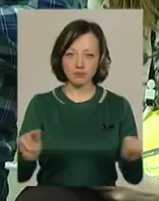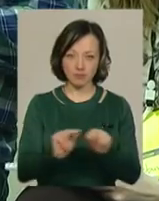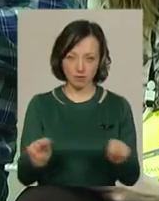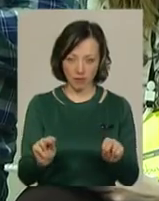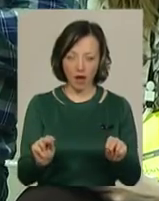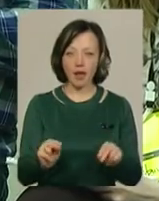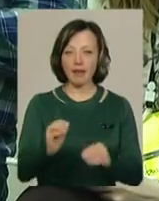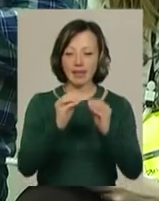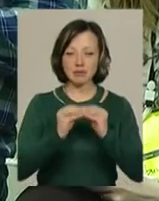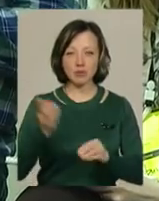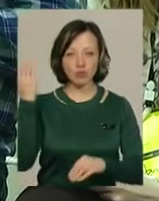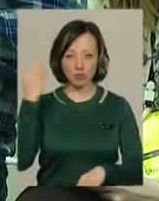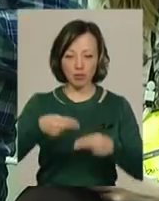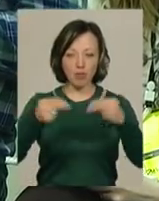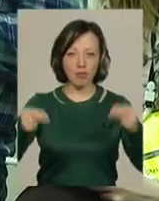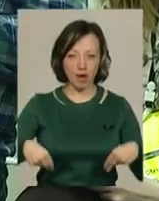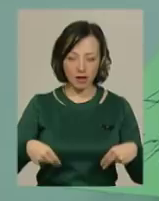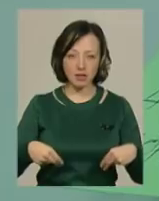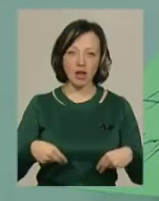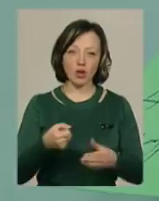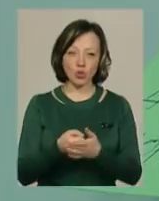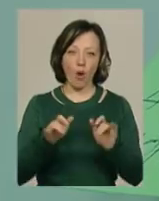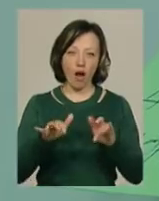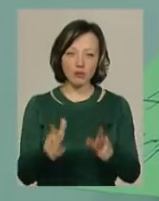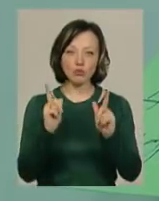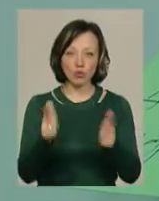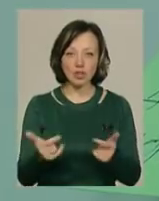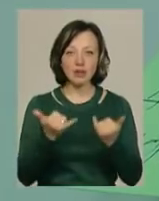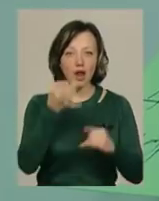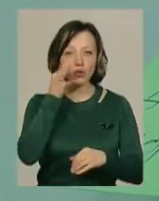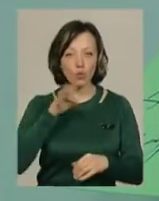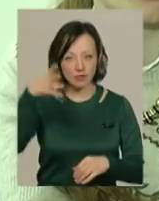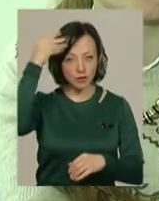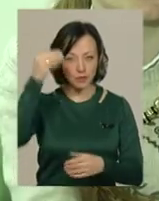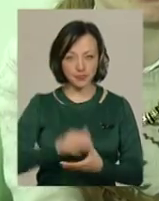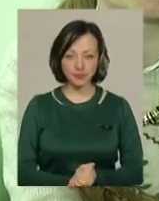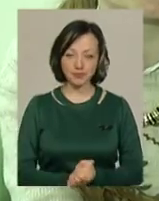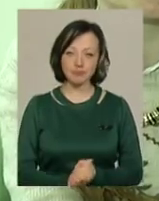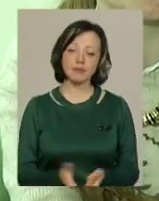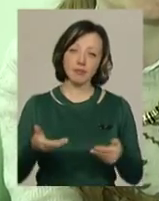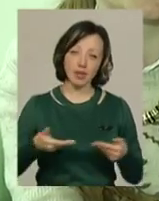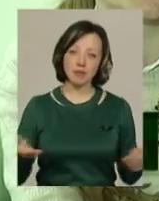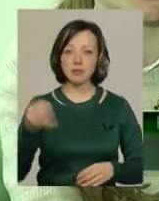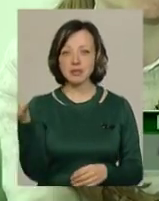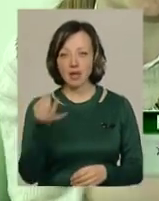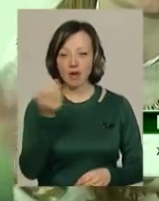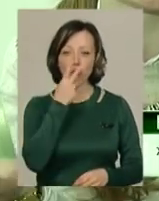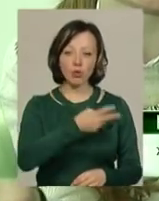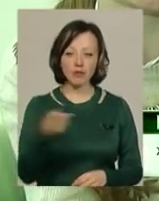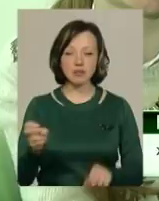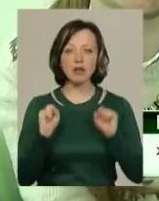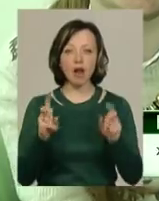інформатику. 10 місяців тому молоді люди побралися, до воркшопу зголосилися задля досвіду. Нам цікаво подивитися, як